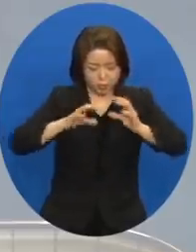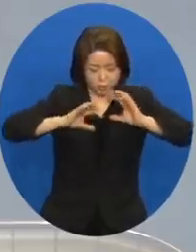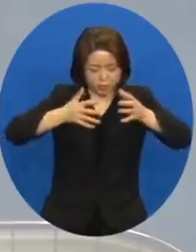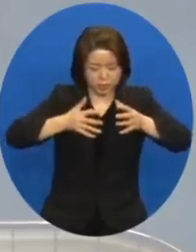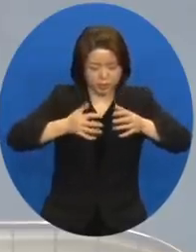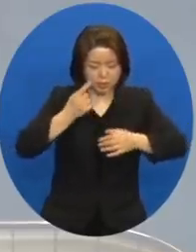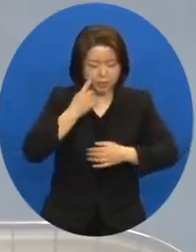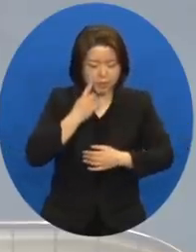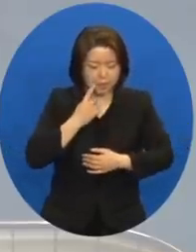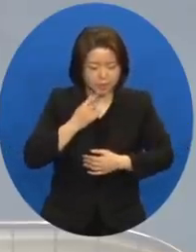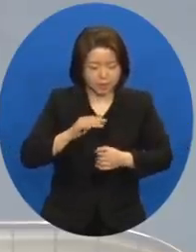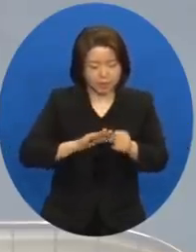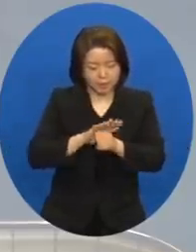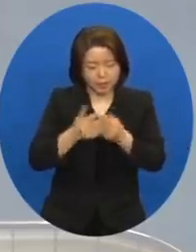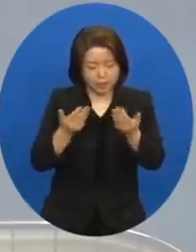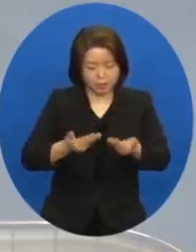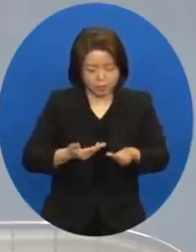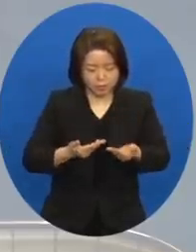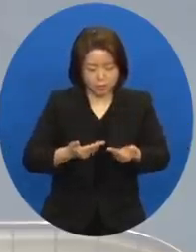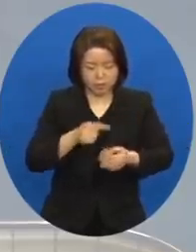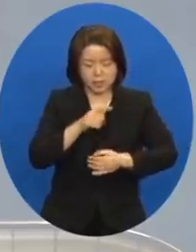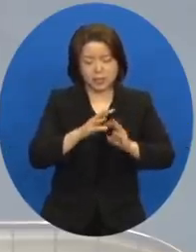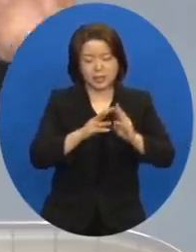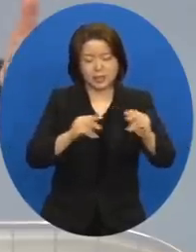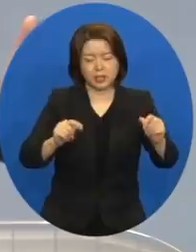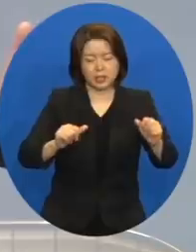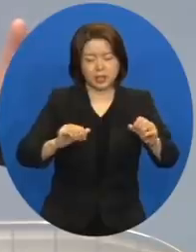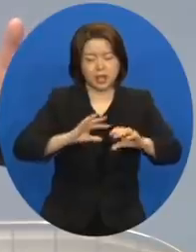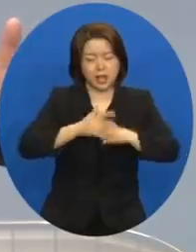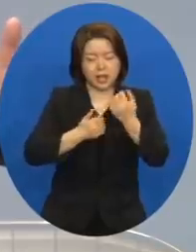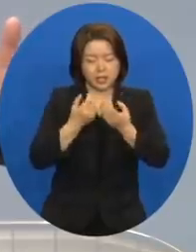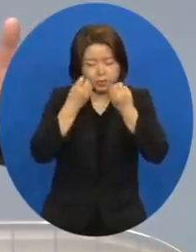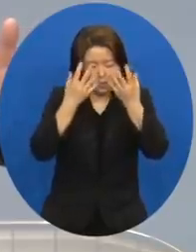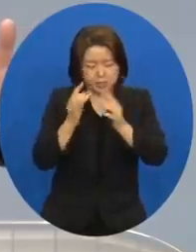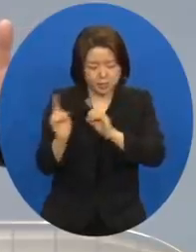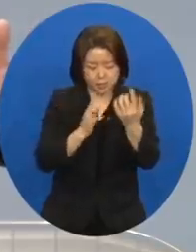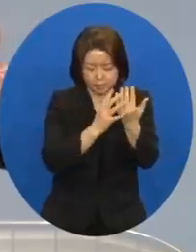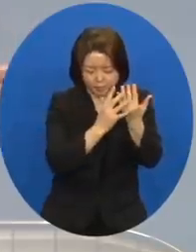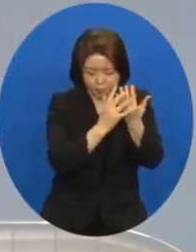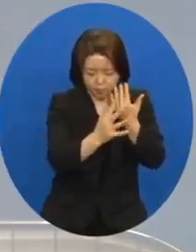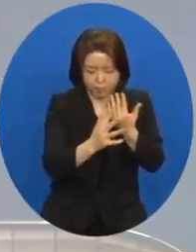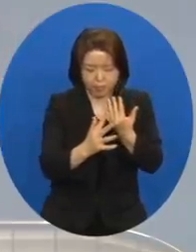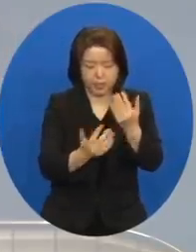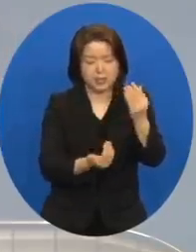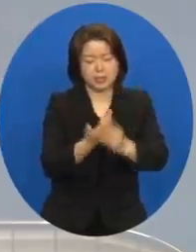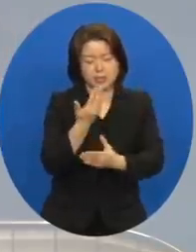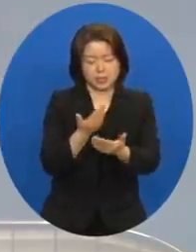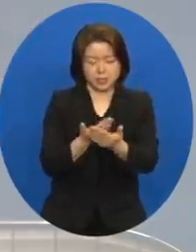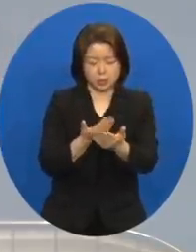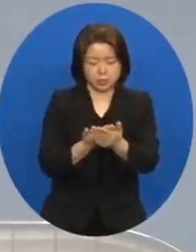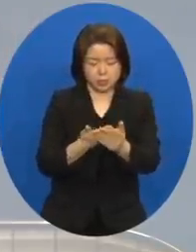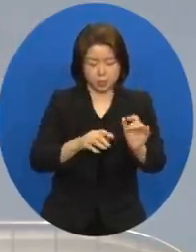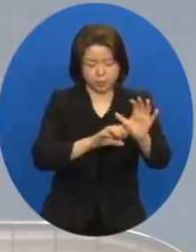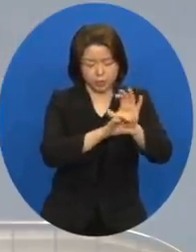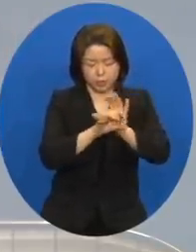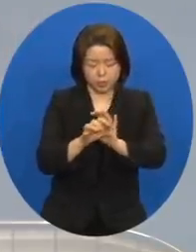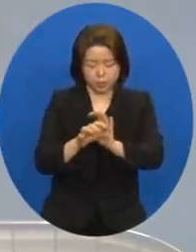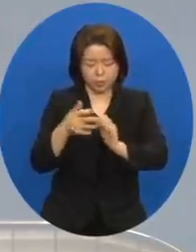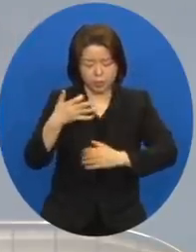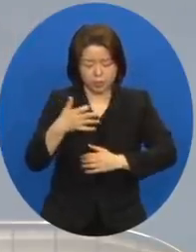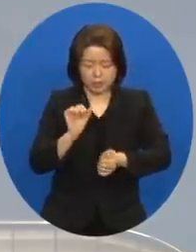일이오 계시고 하나님이 이 땅에 하나님의 3 풍 일을 하기를 원합니다 코로나 일부의 감 념 된